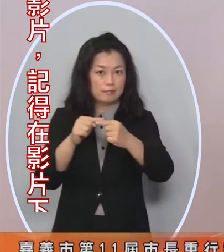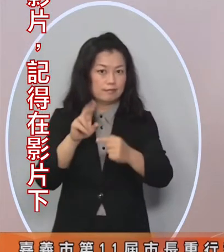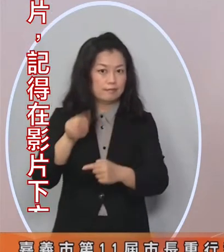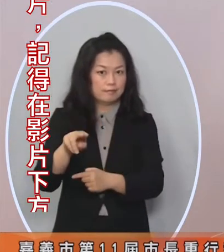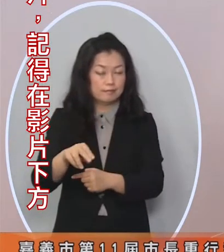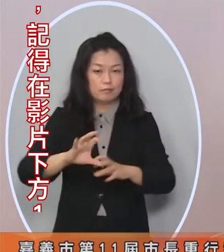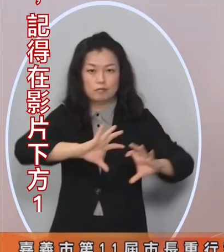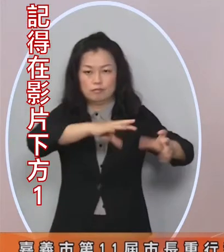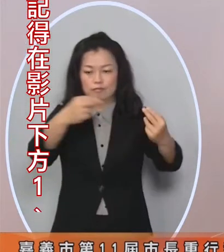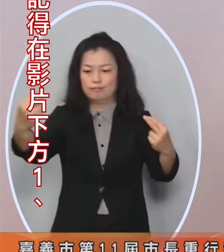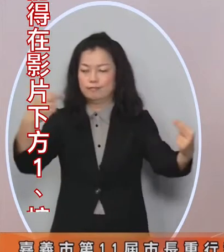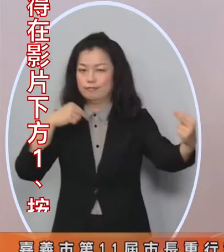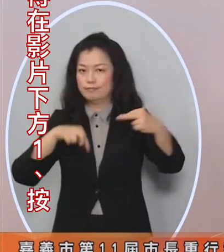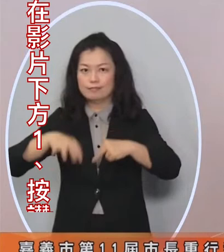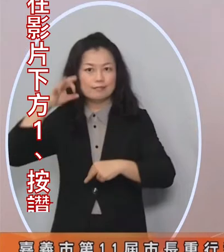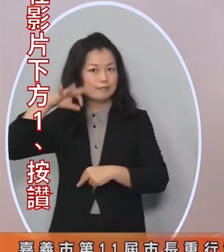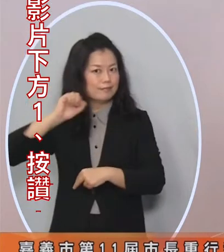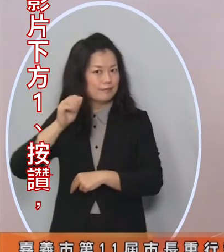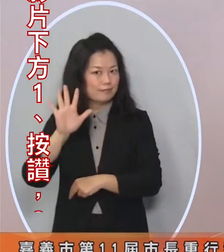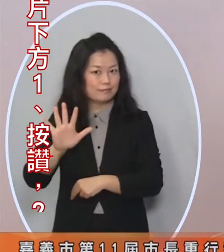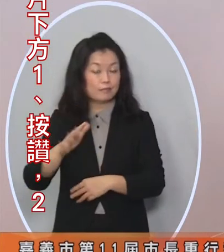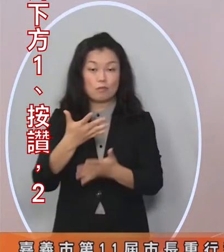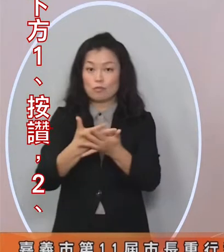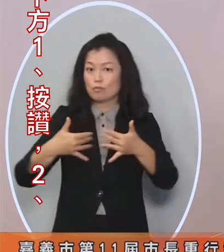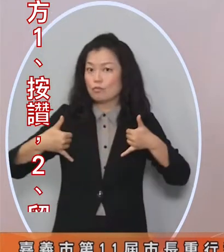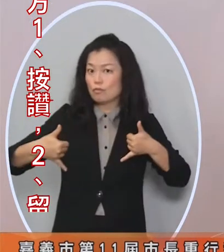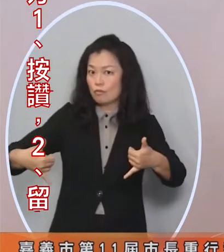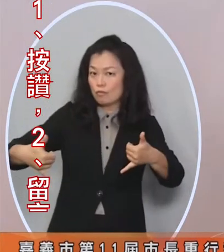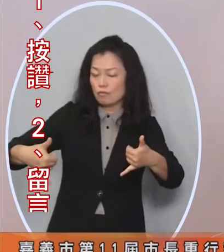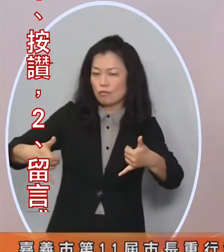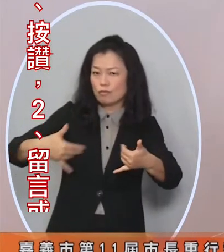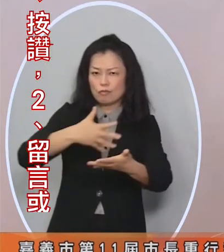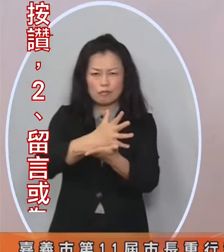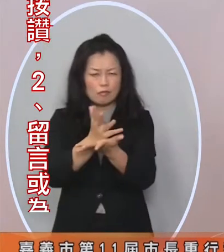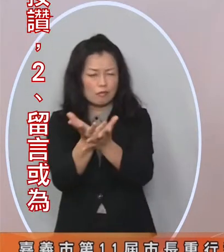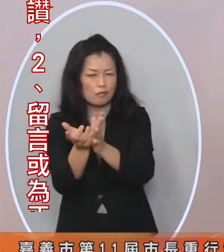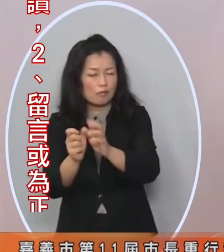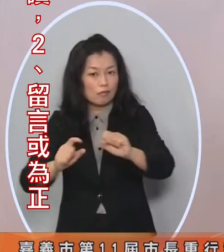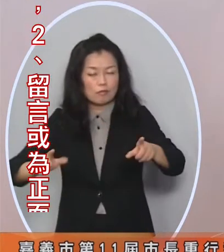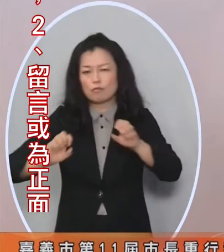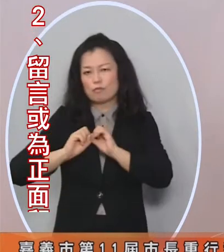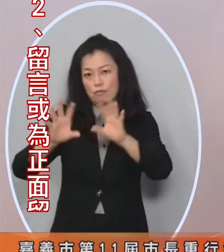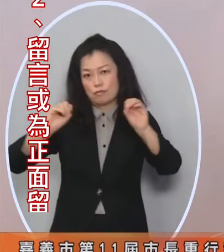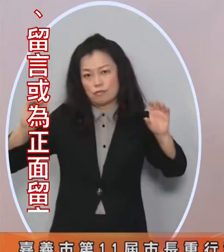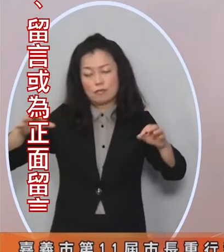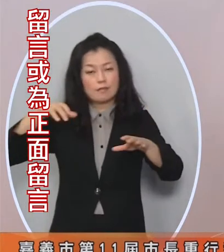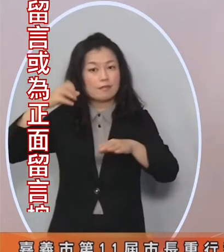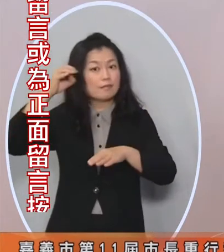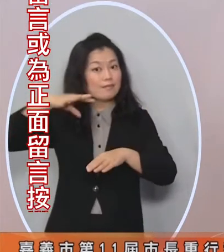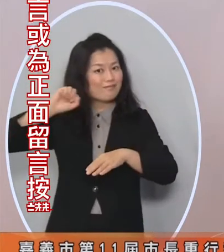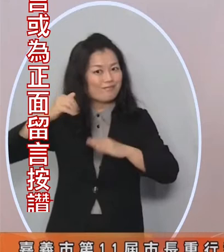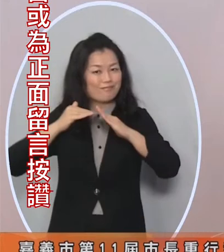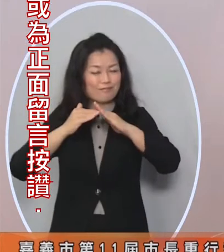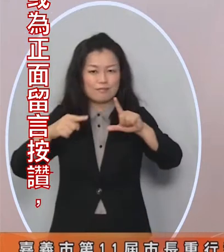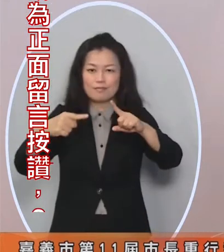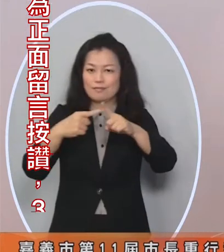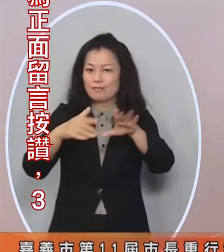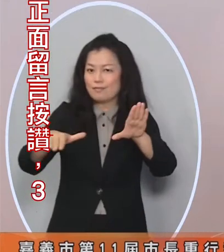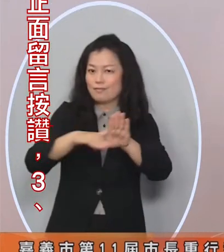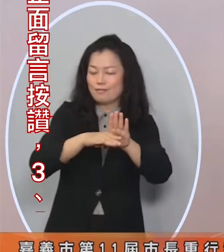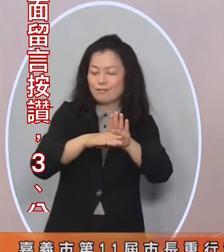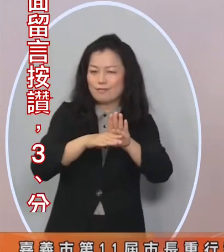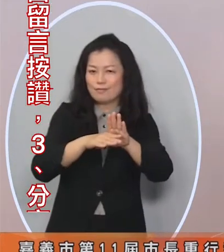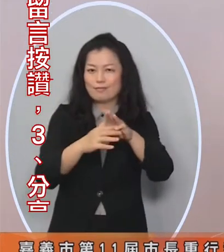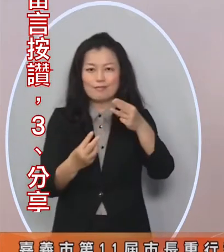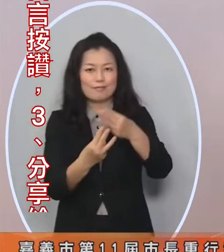义。借由网络多媒体平台分享嘉义市的人文素养、风土民